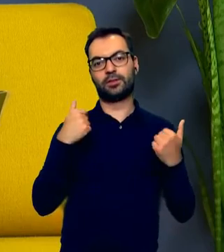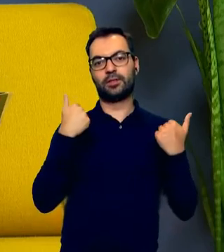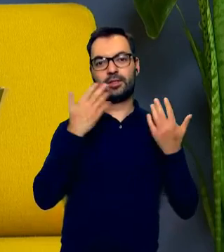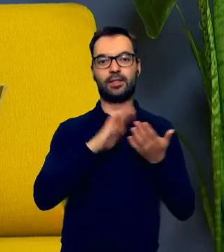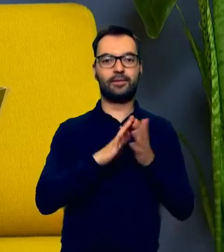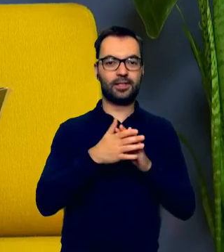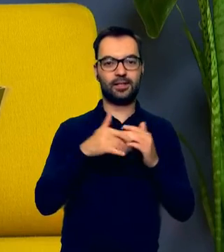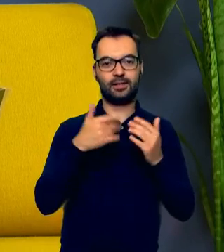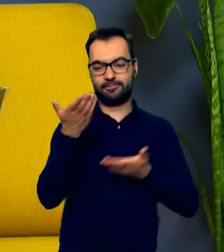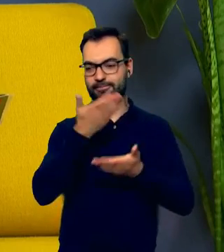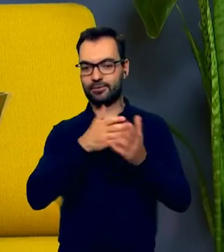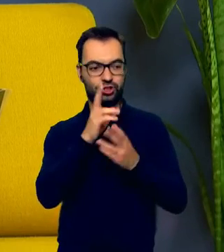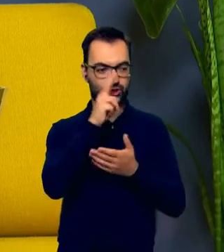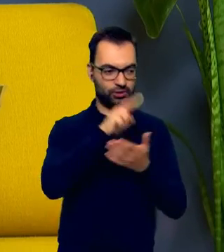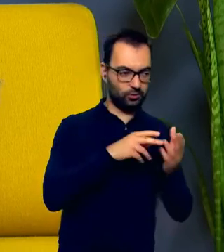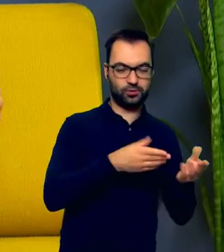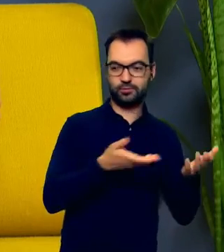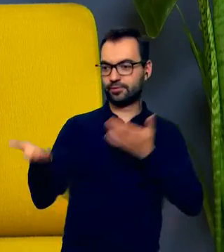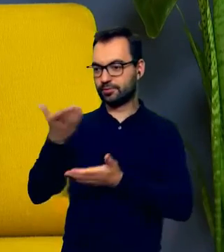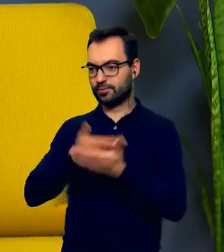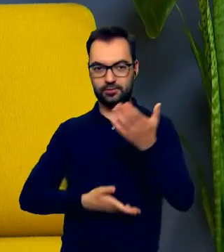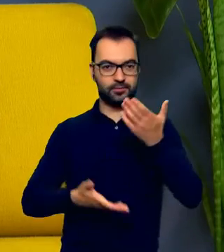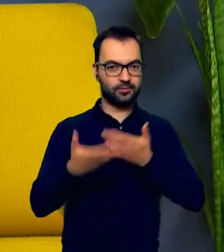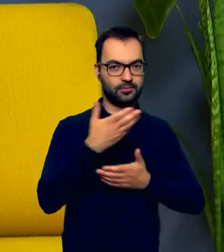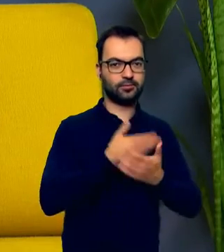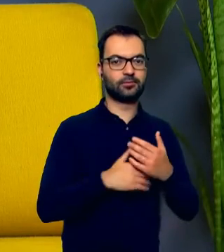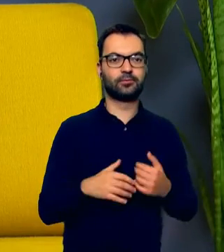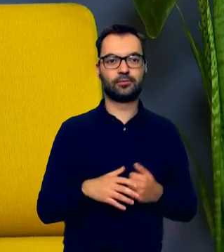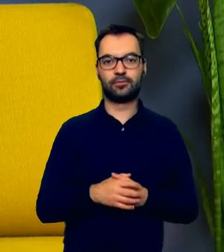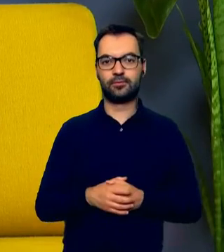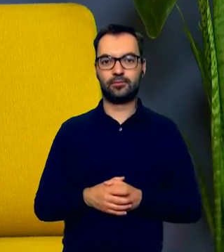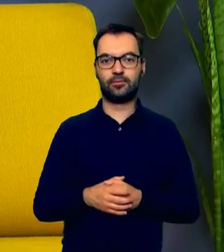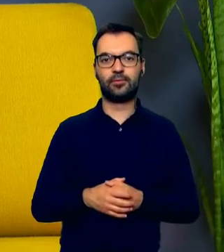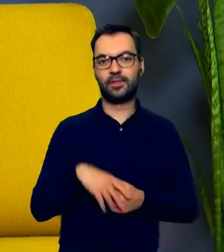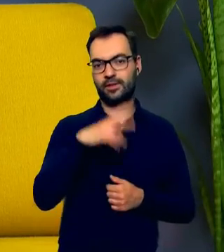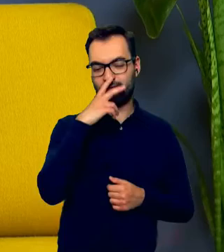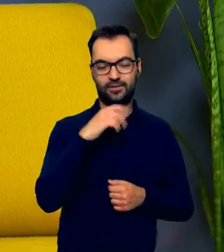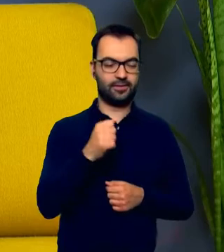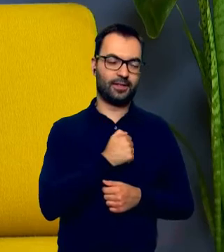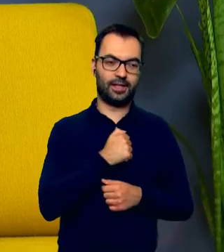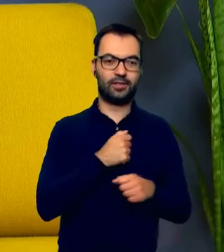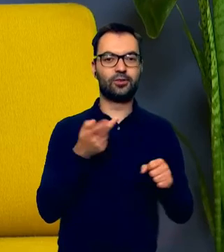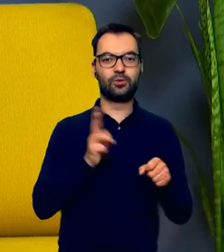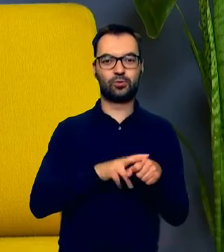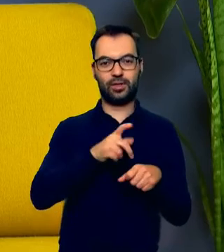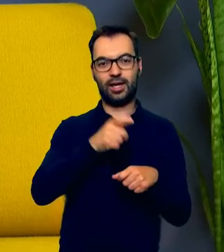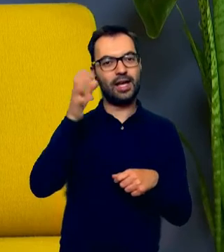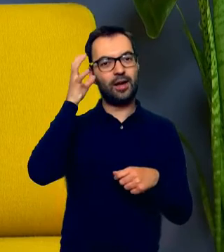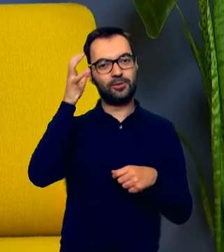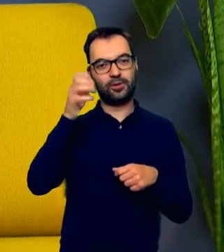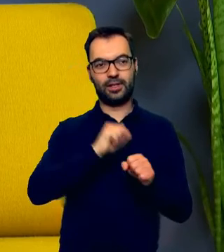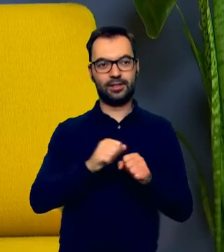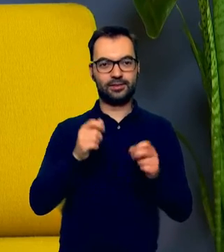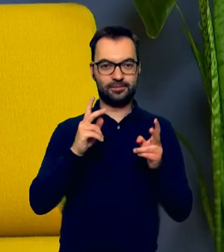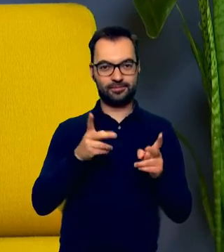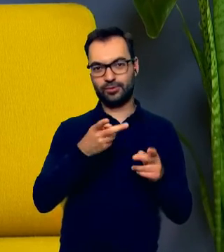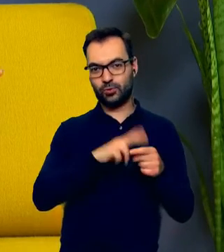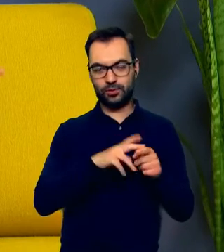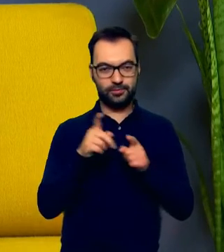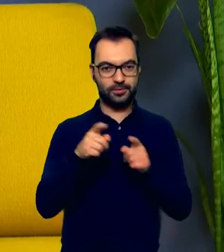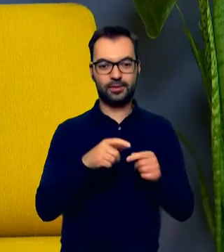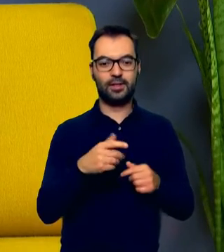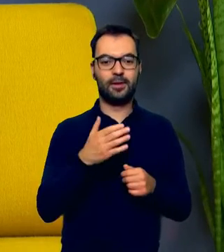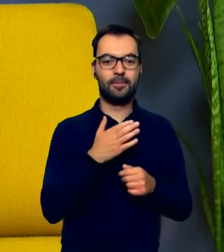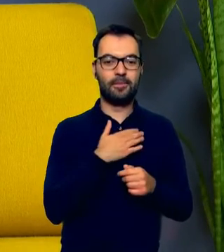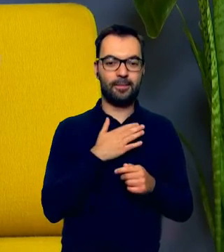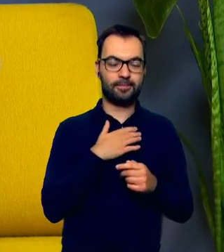sobie nawzajem przeczytać to, co każda napisała, bo widać wyraźnie, która z was jest autorką poszczególnych rzeczy, ale